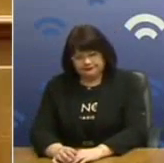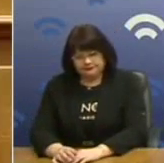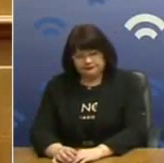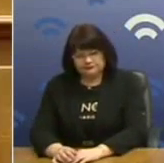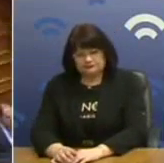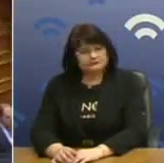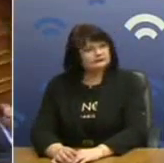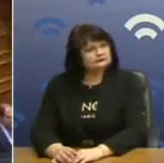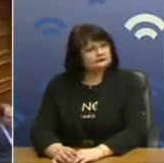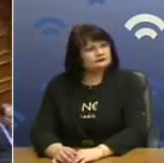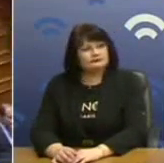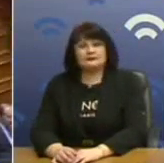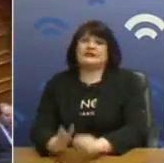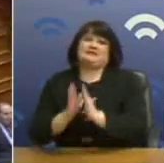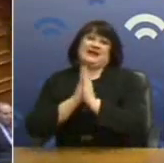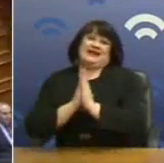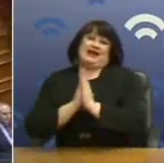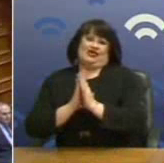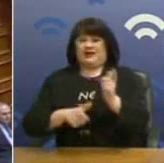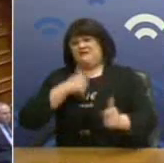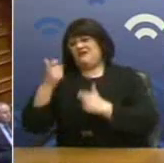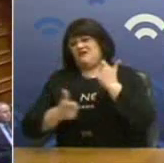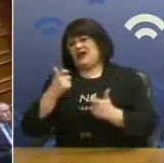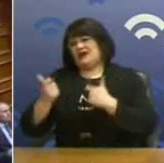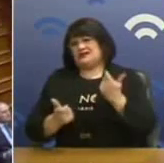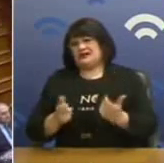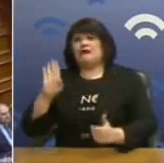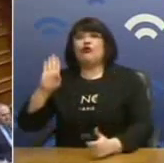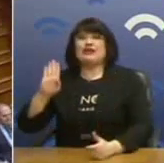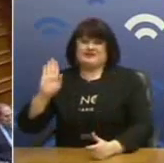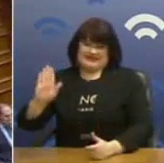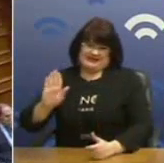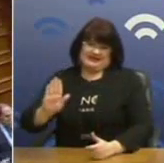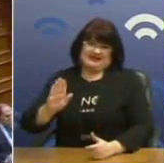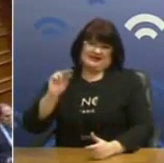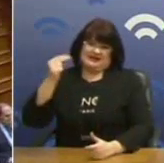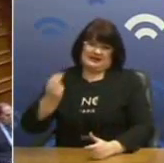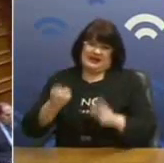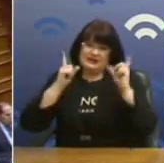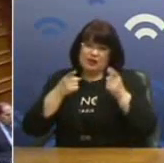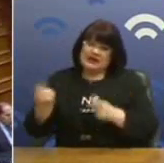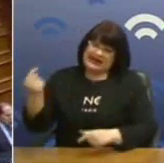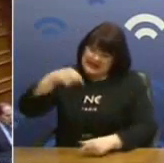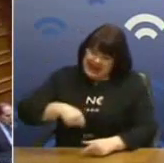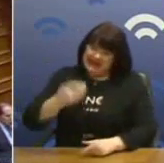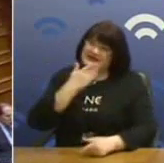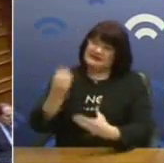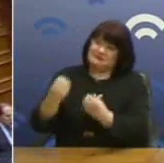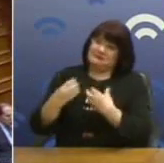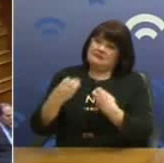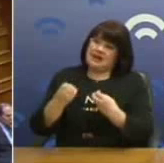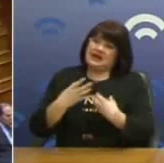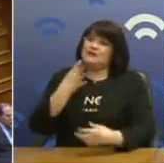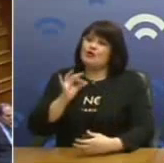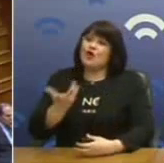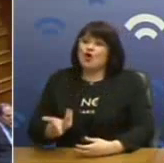5%. Ελάτε, κυρία Βούλτεψη. Κυρία Βούλτεψη, την άλλη φορά να σας φωνάξουμε να μας κάνετε μία ανάλυση για το γιατί δεν έπρεπε η χώρα